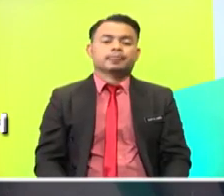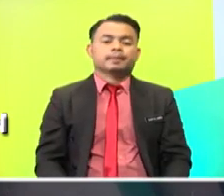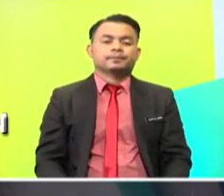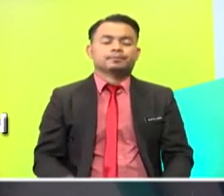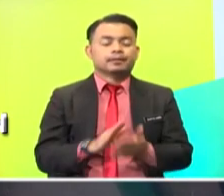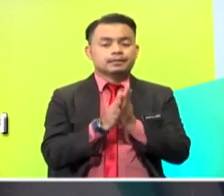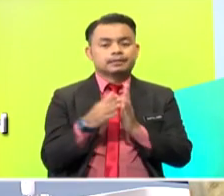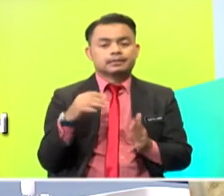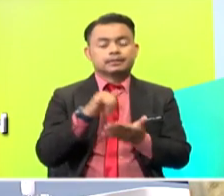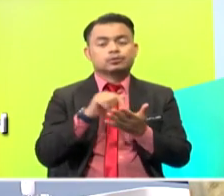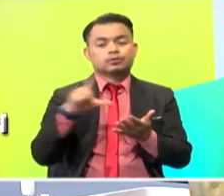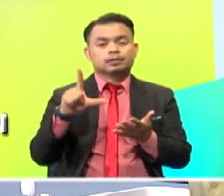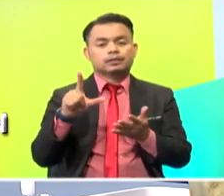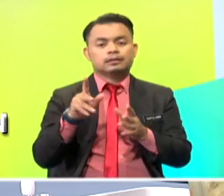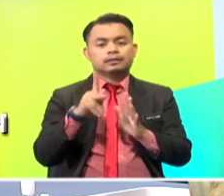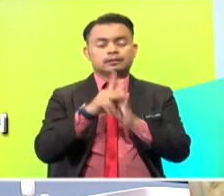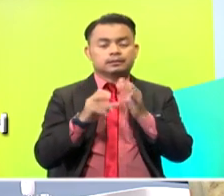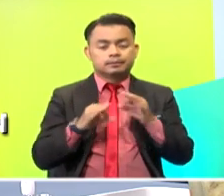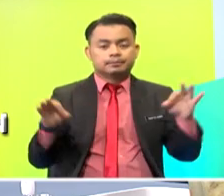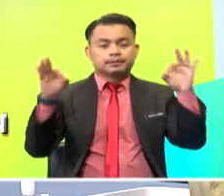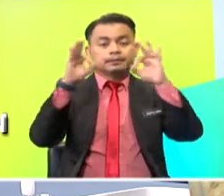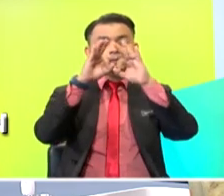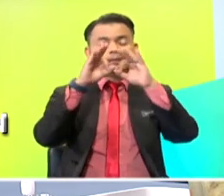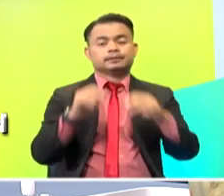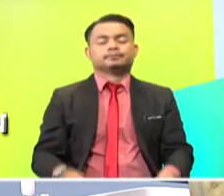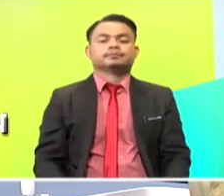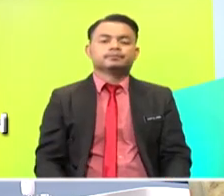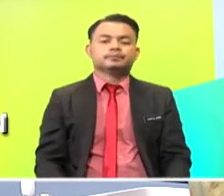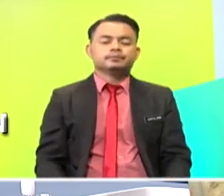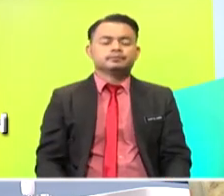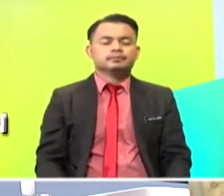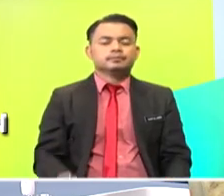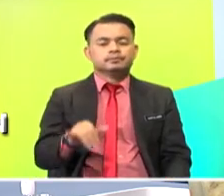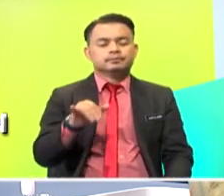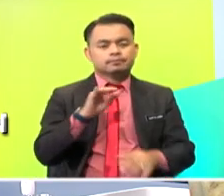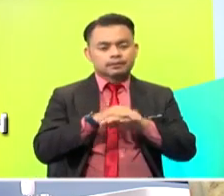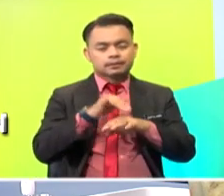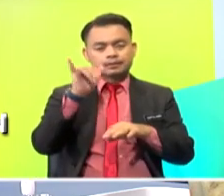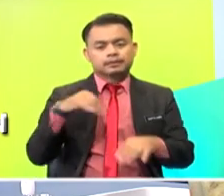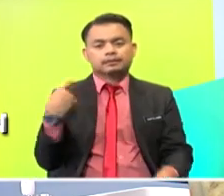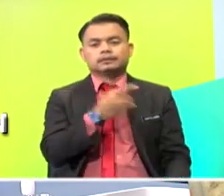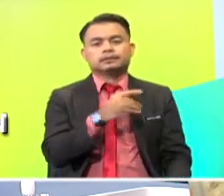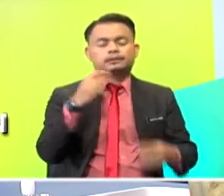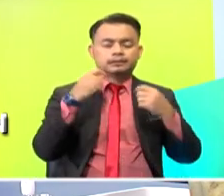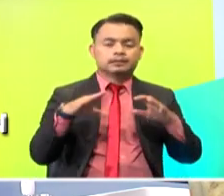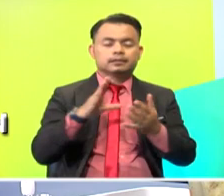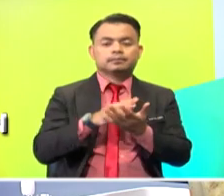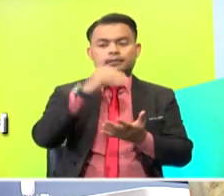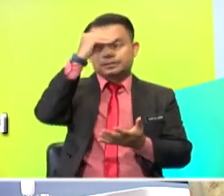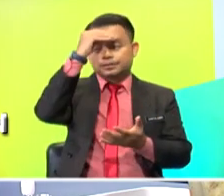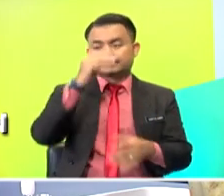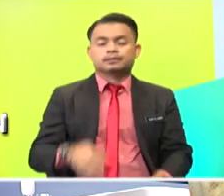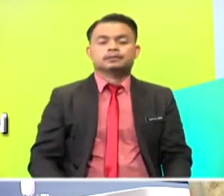nurhasyim kasih pada banyak karena bersama kami pada hari ini banyak yang KPK telah belajar dan haramnya murid-murid di luar sana